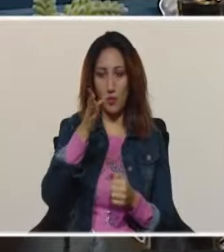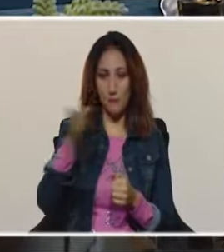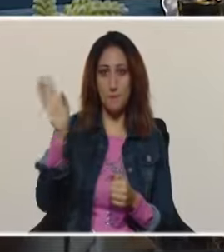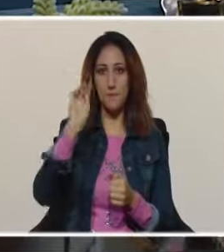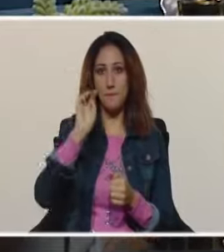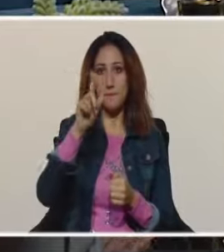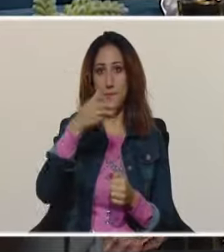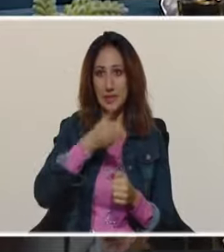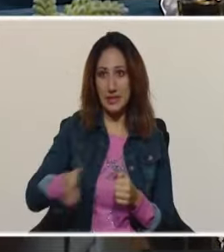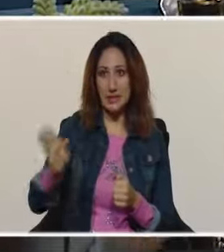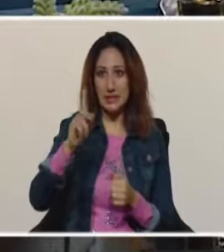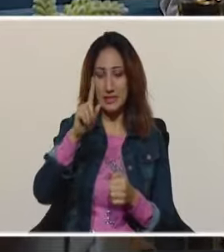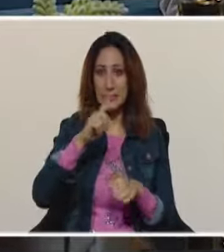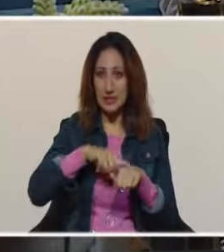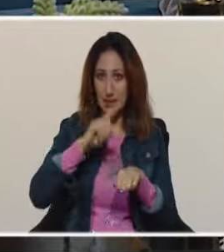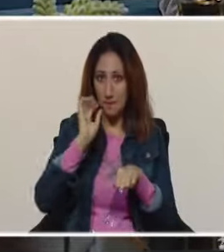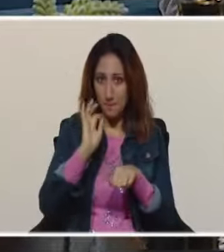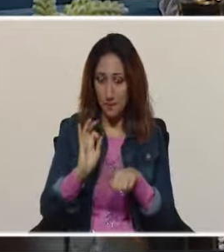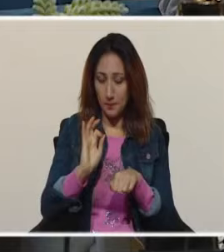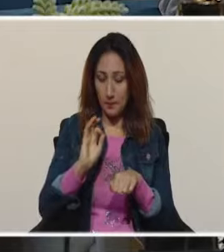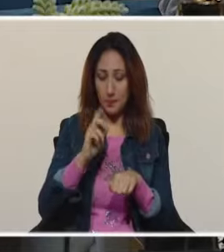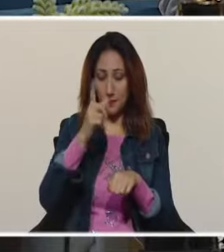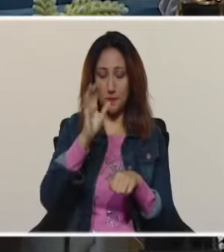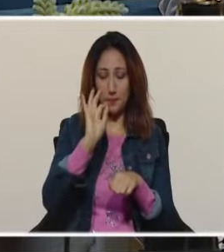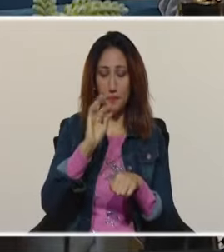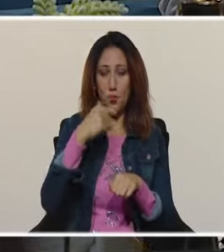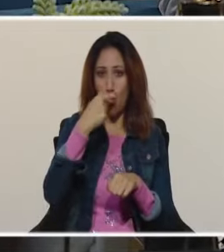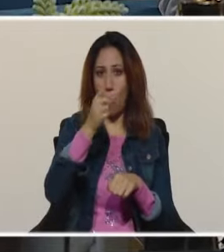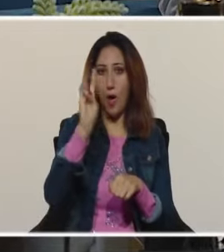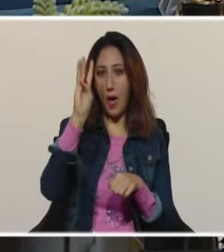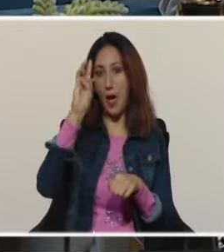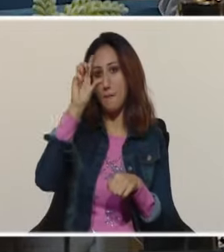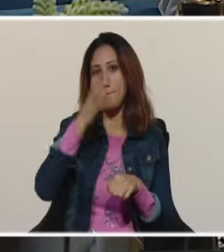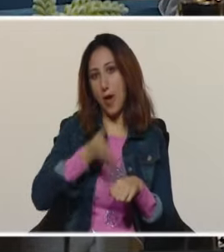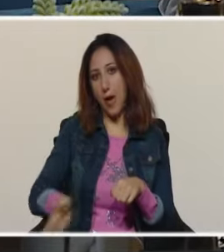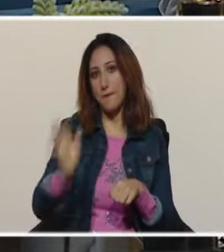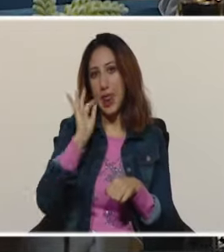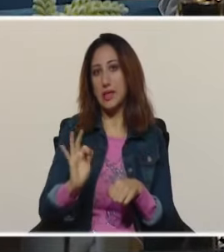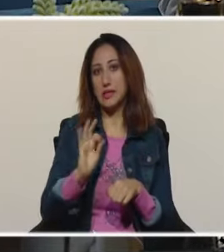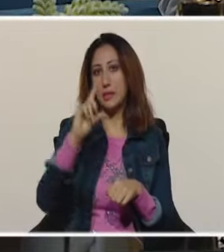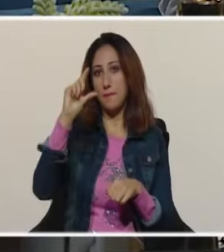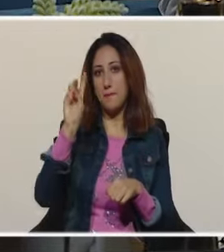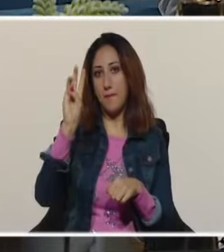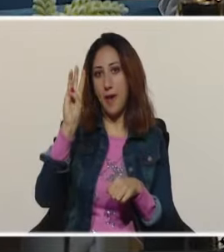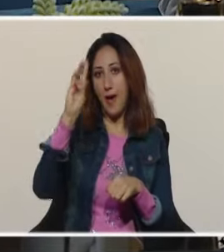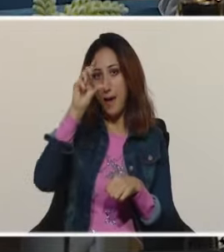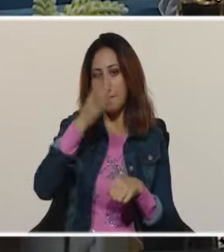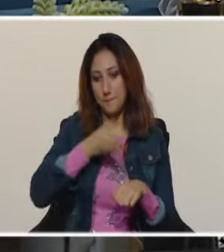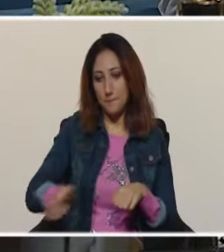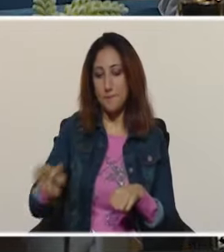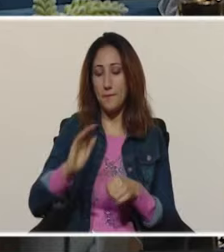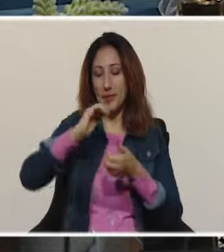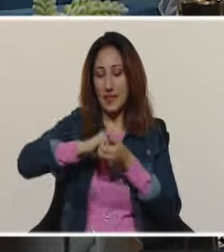تمام. نزلت قلت لها طبعا لا، قلت لها انت هتطلبي من المراقب او انا هطلب من المراقب، لو سمحت انا عايزه انزل التويليت. هنزل تمام عادي